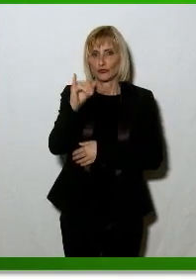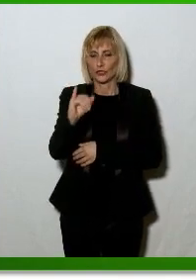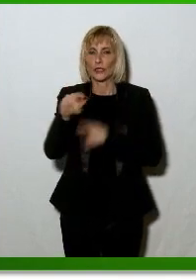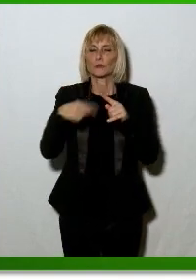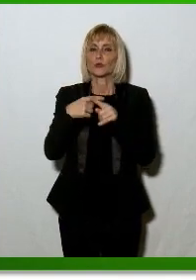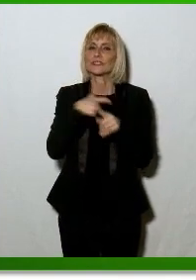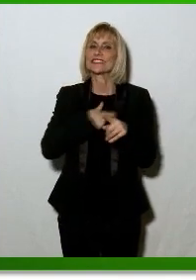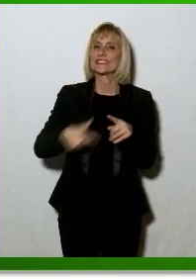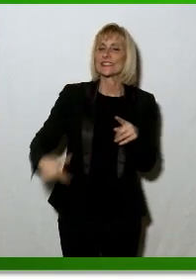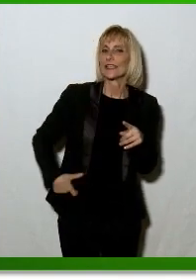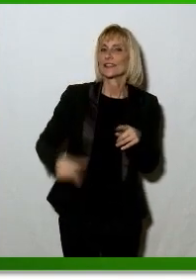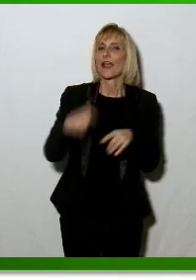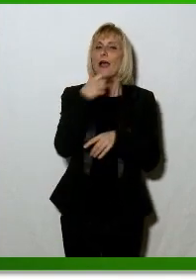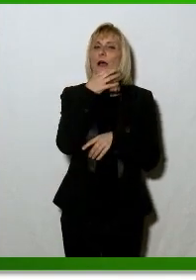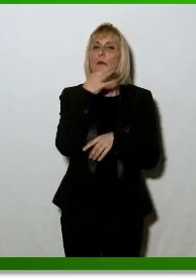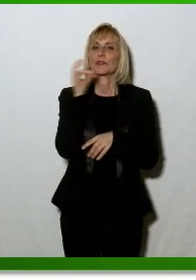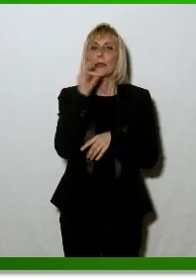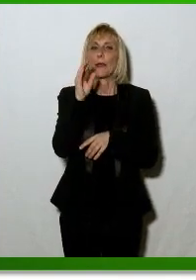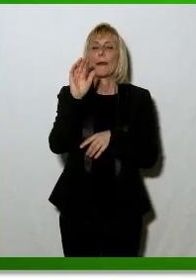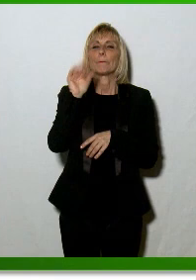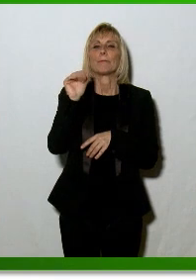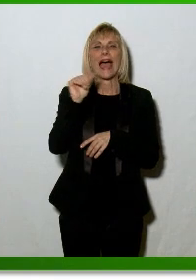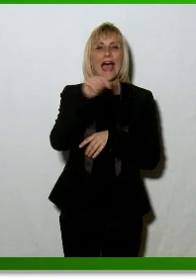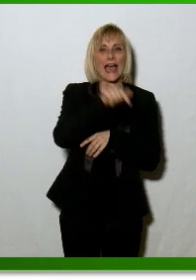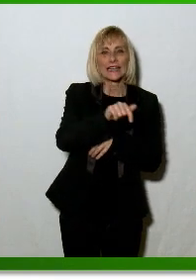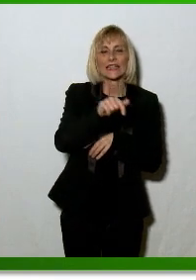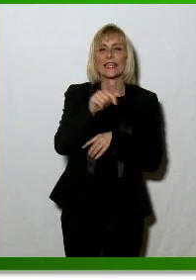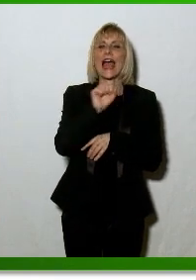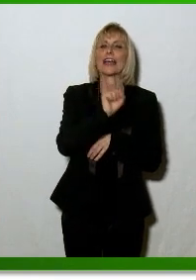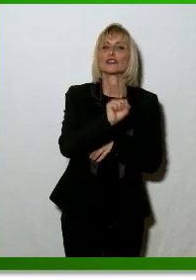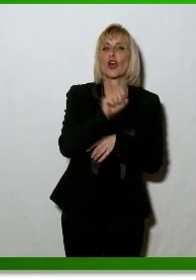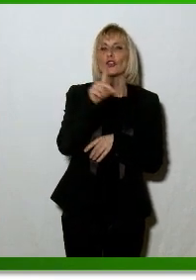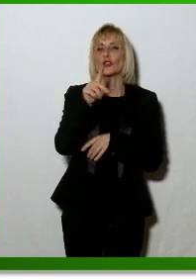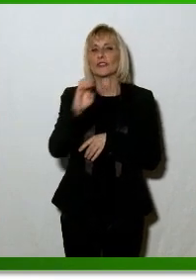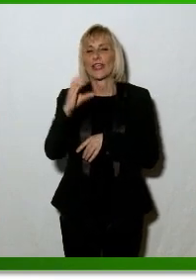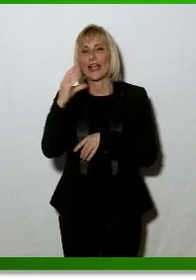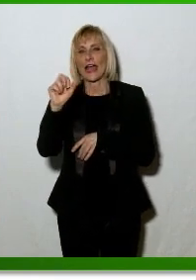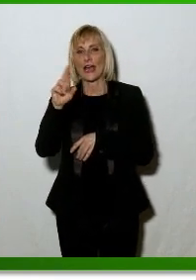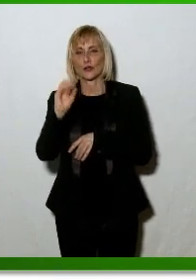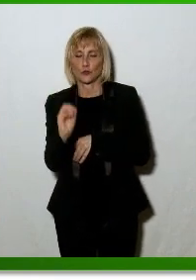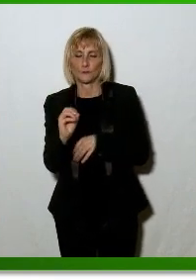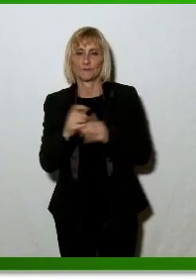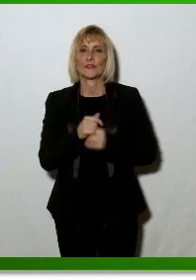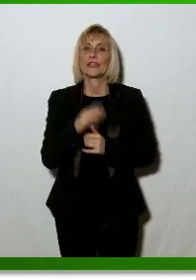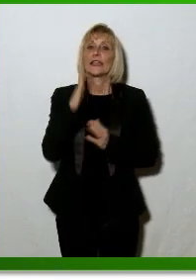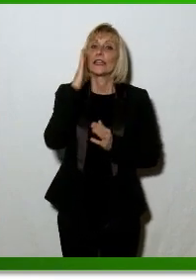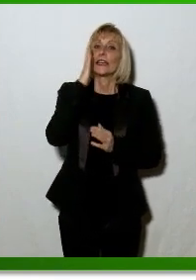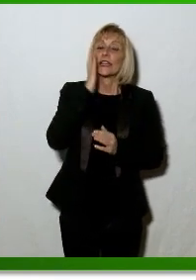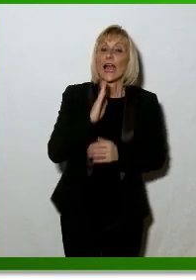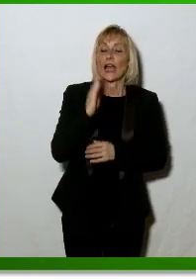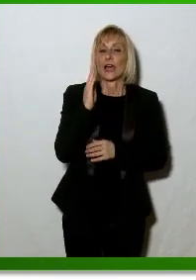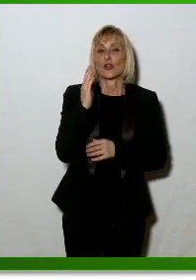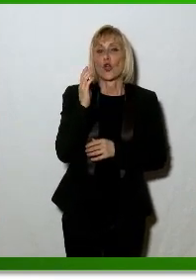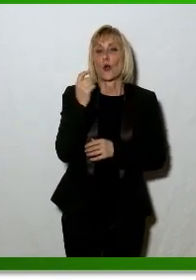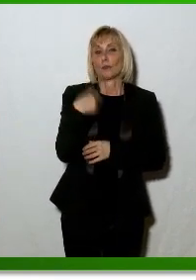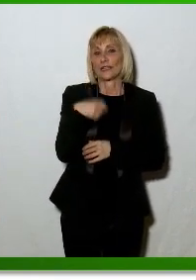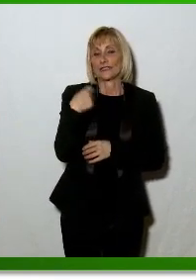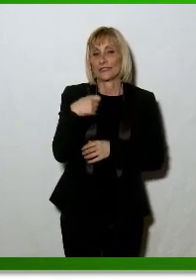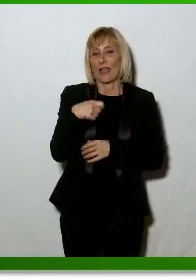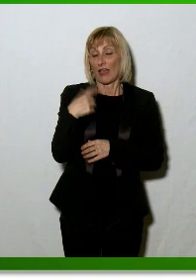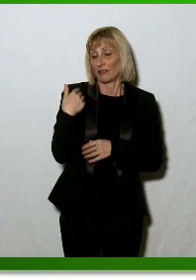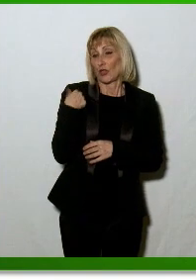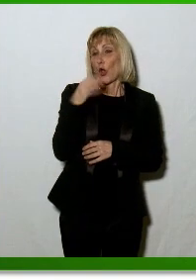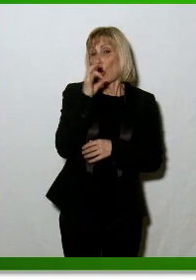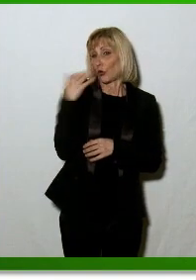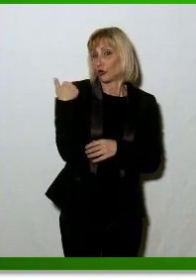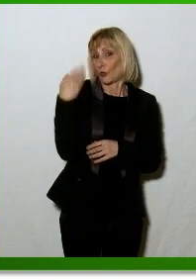della stupenda città di Bari Antonio De Caro caro presidente a Genova lo scorso ottobre